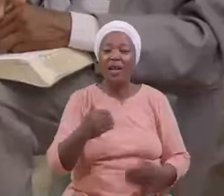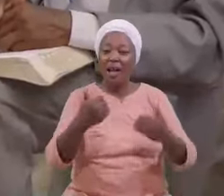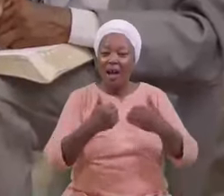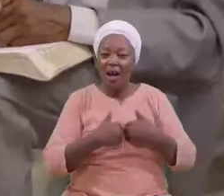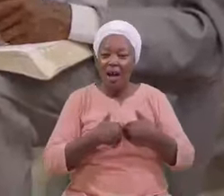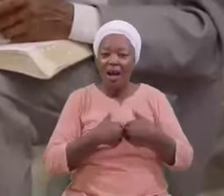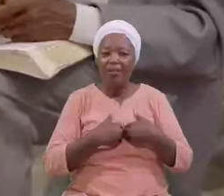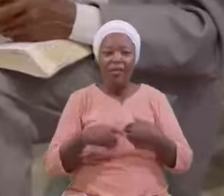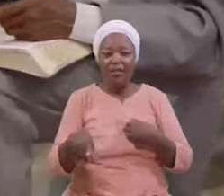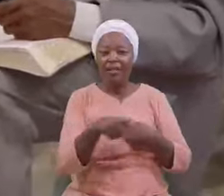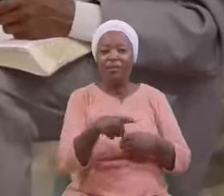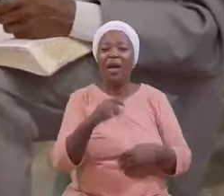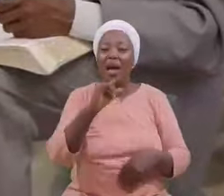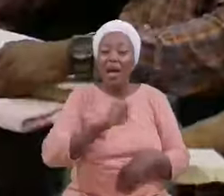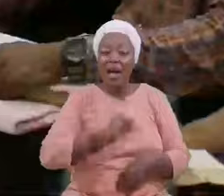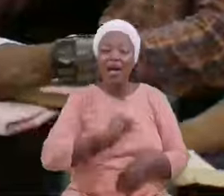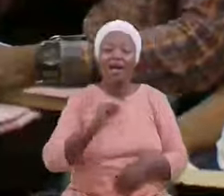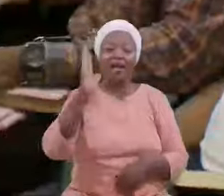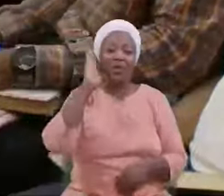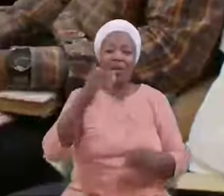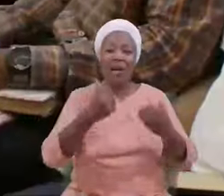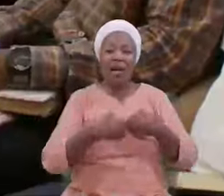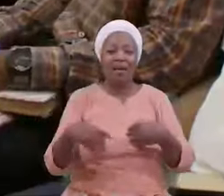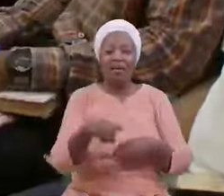verrai s'accomplir.